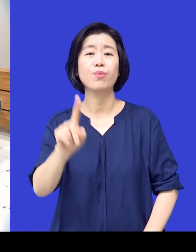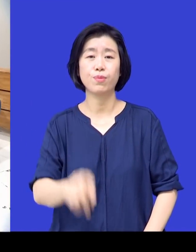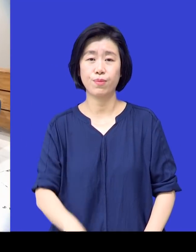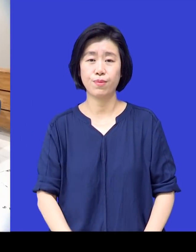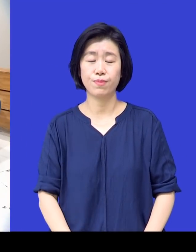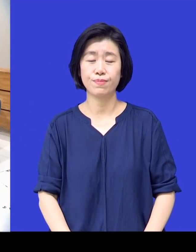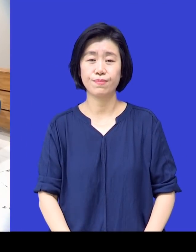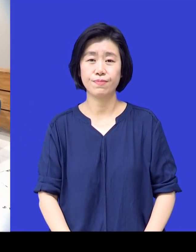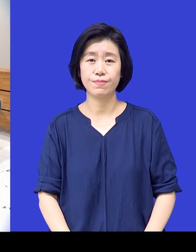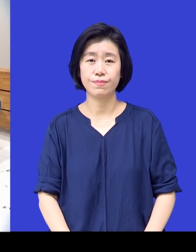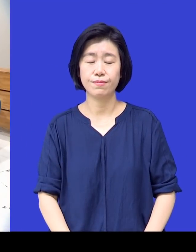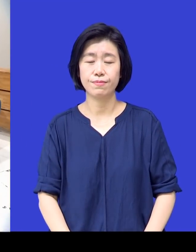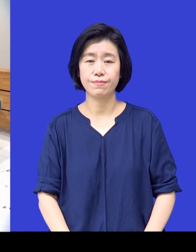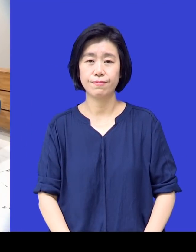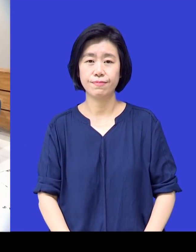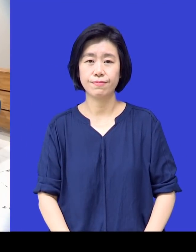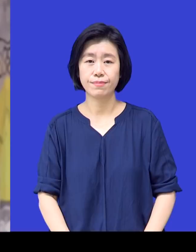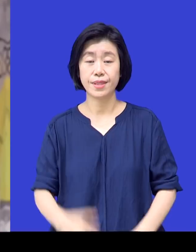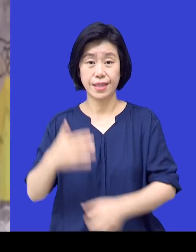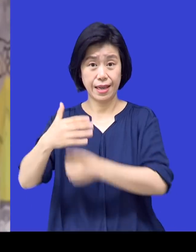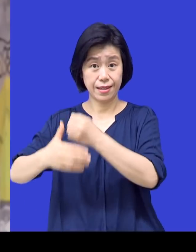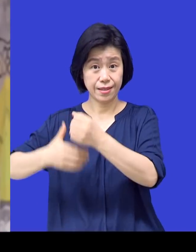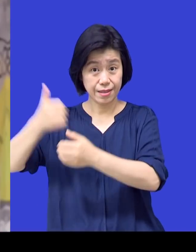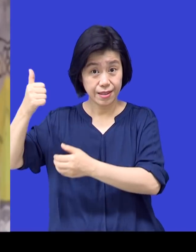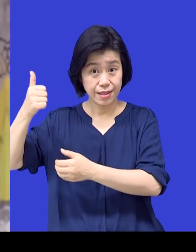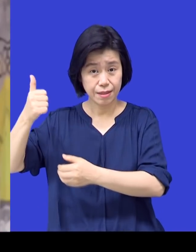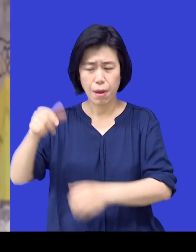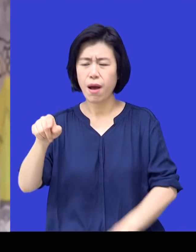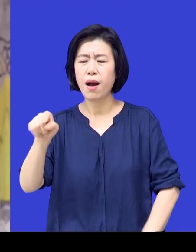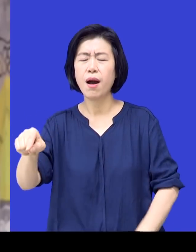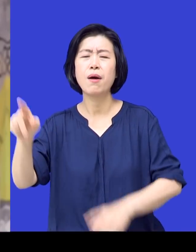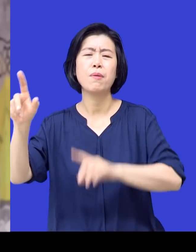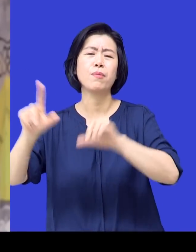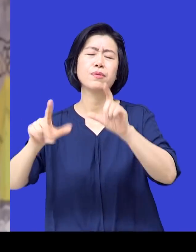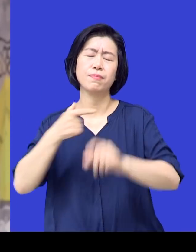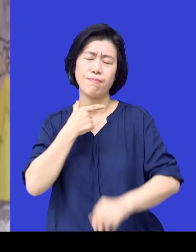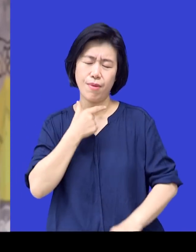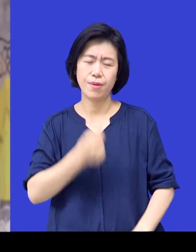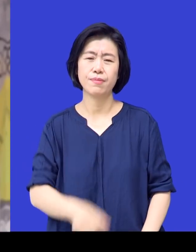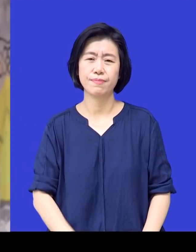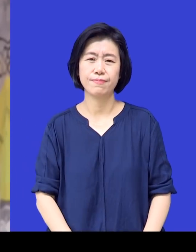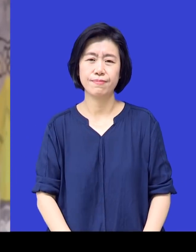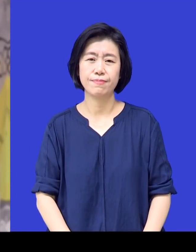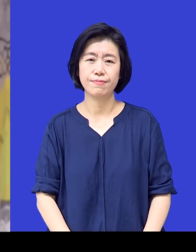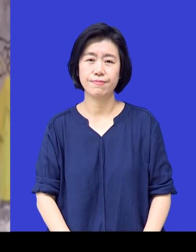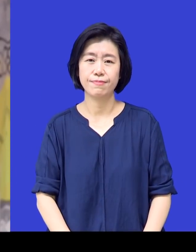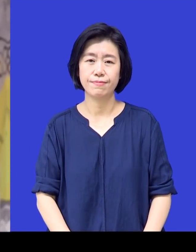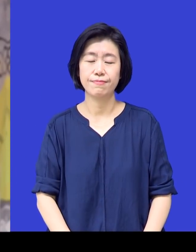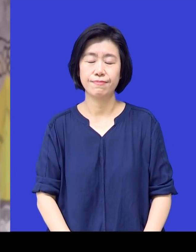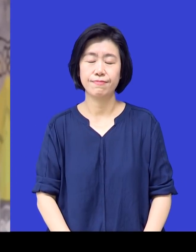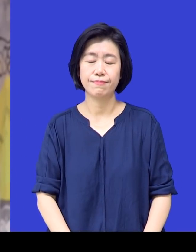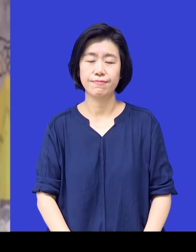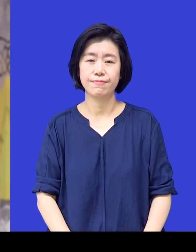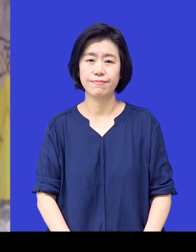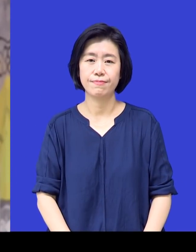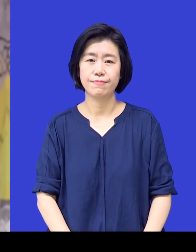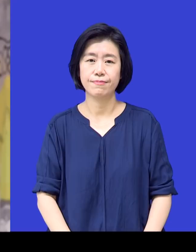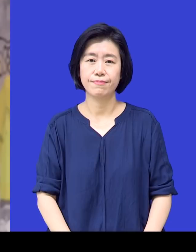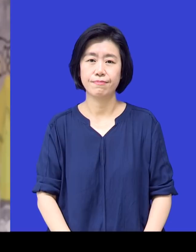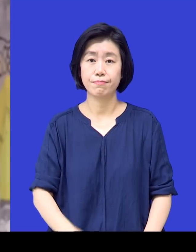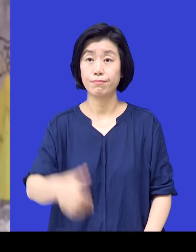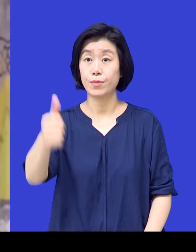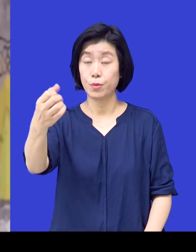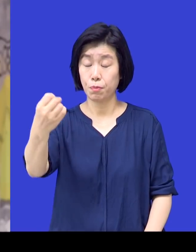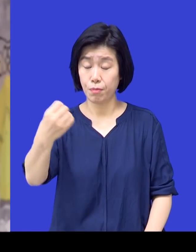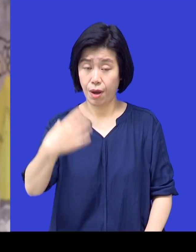나가는 것을 원하느냐. 하나님은 바로 그 모습을 보게 되기를 원하신다.